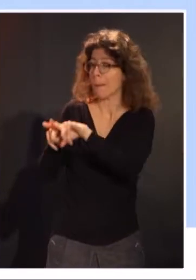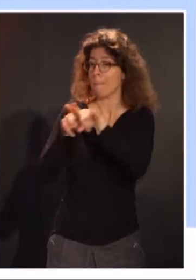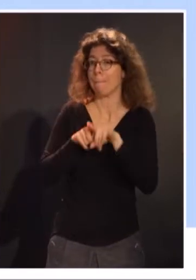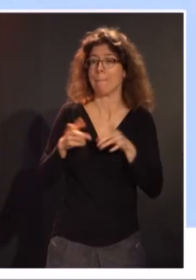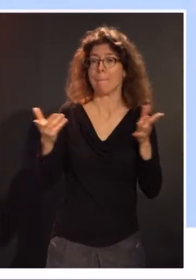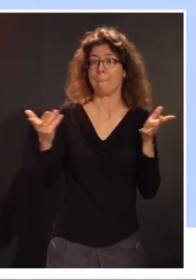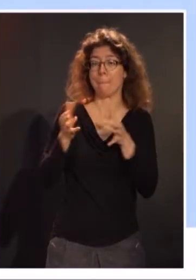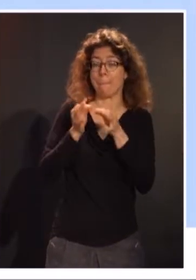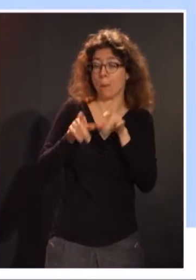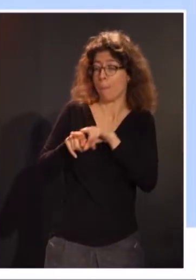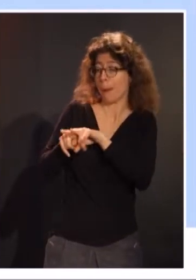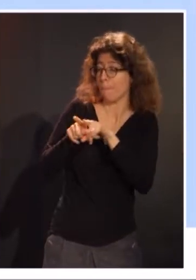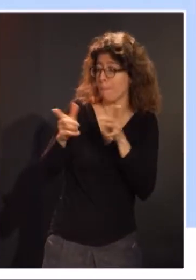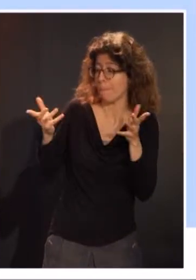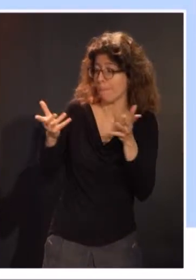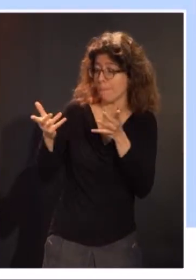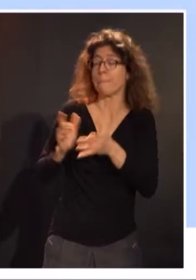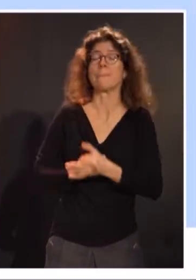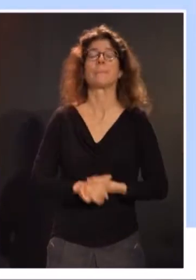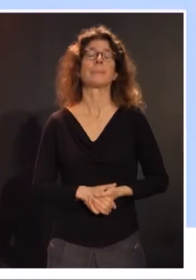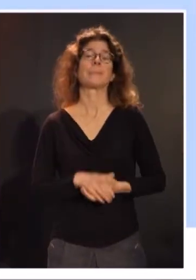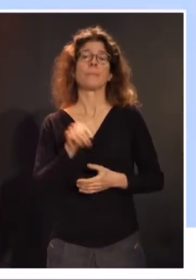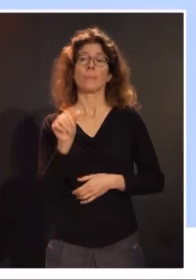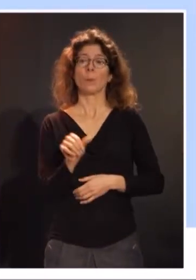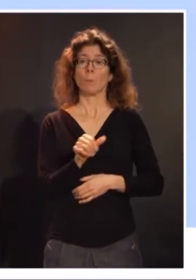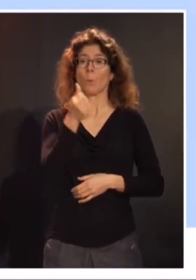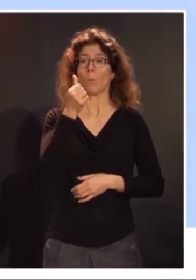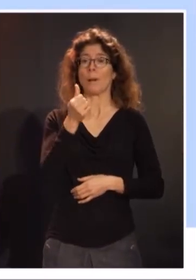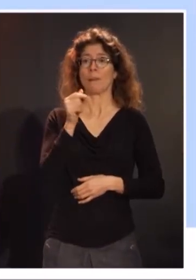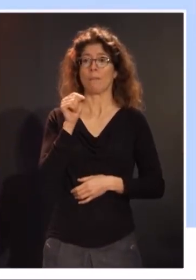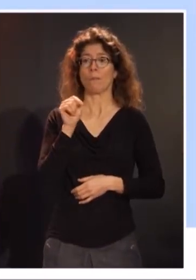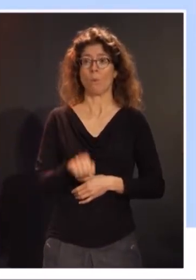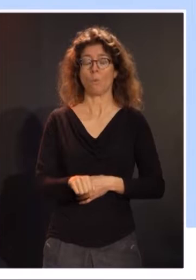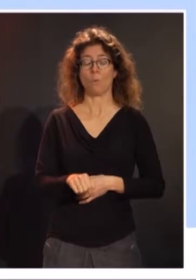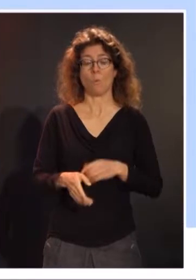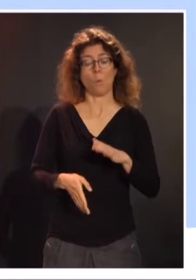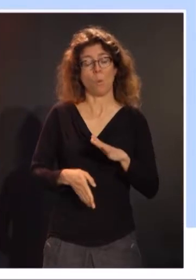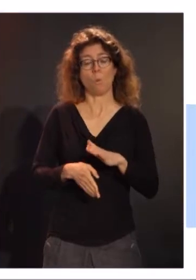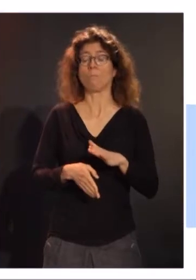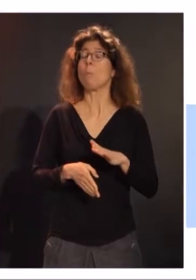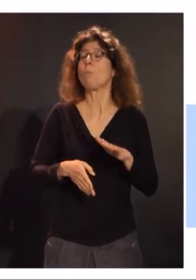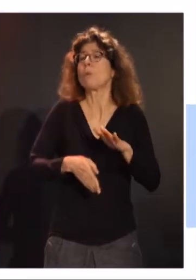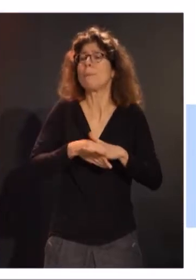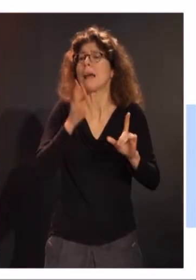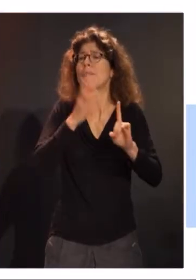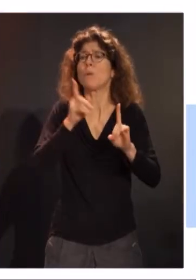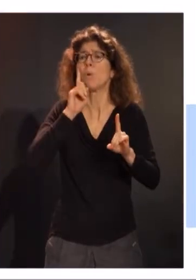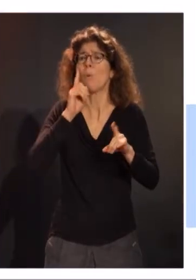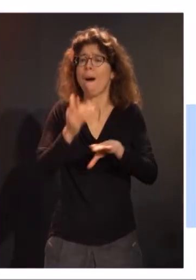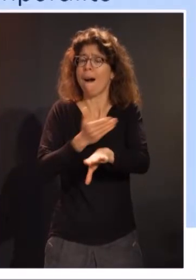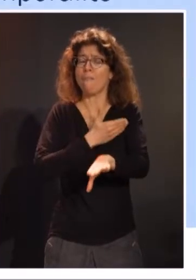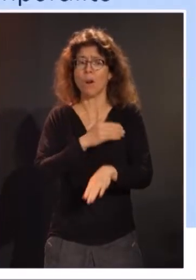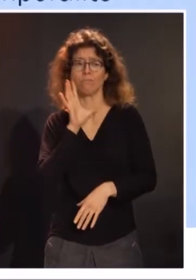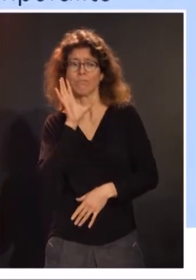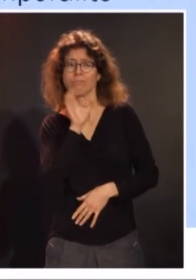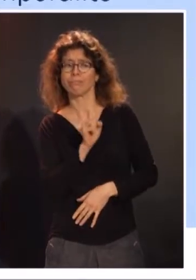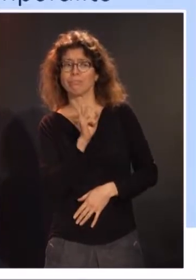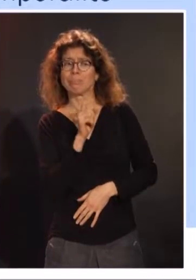bilans. Donc, tout d'abord, il faut qu'il y ait des signes d'alerte en amont de l'évaluation. Donc, les signes d'alerte, ils peuvent